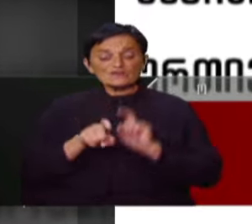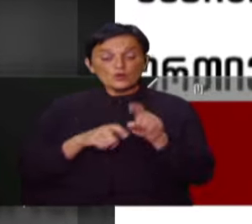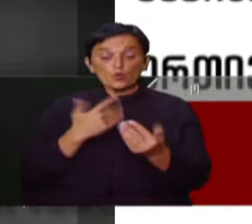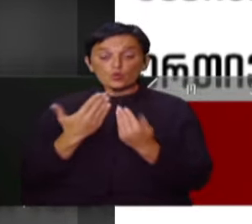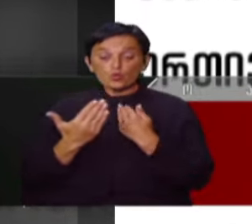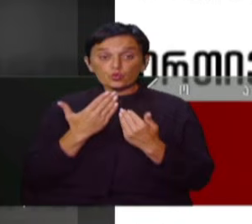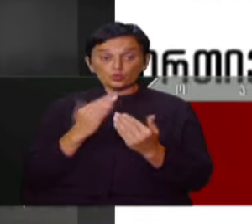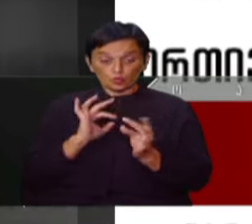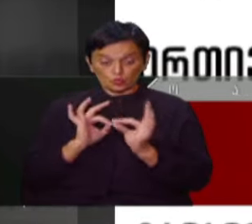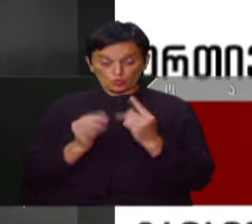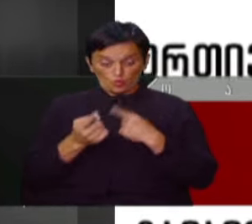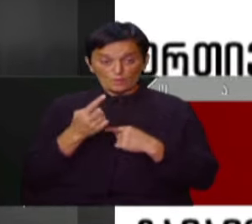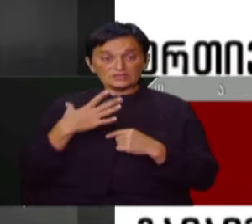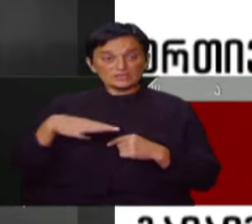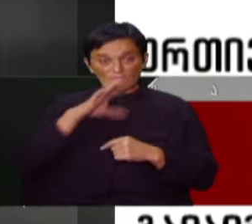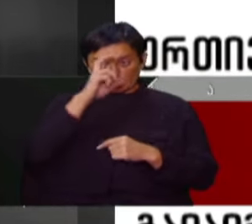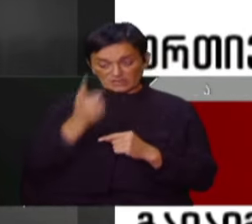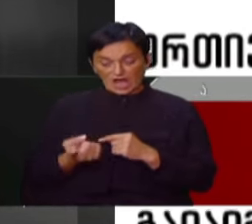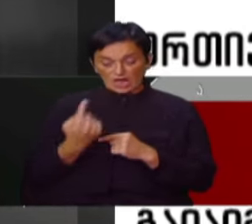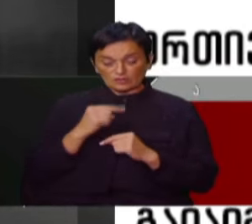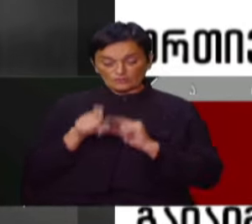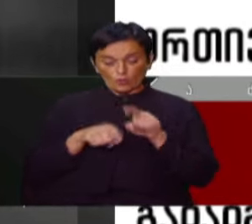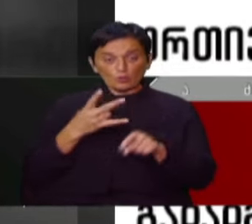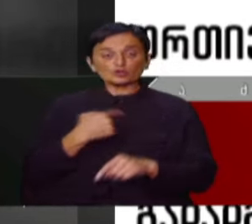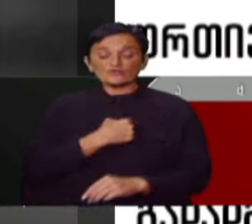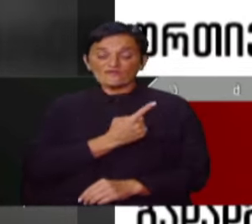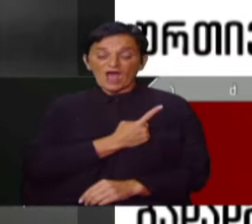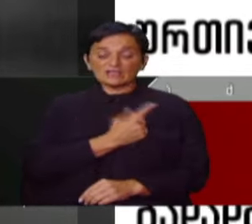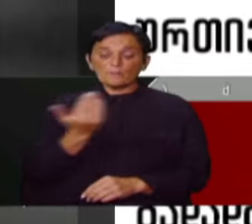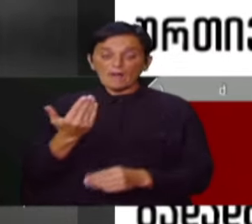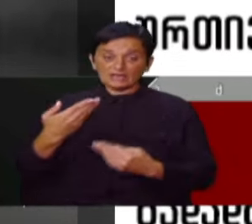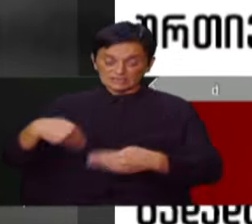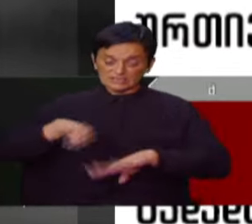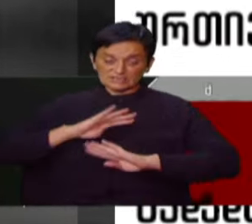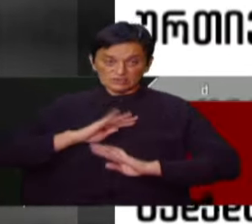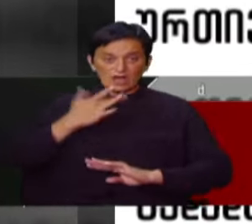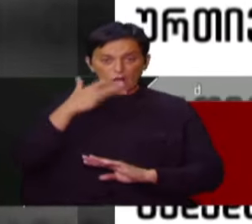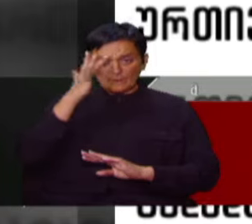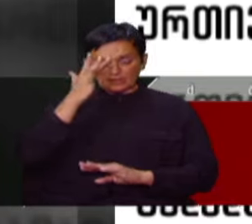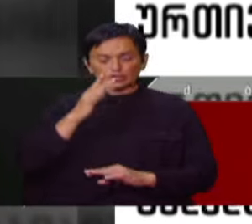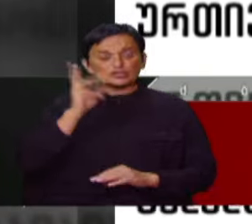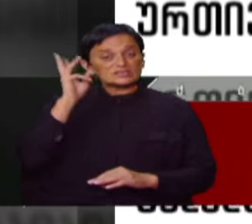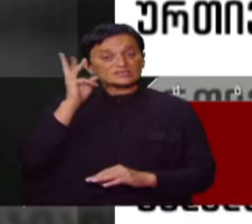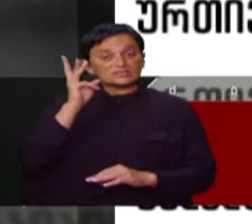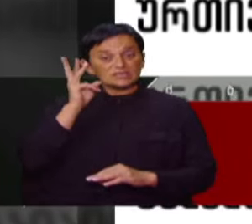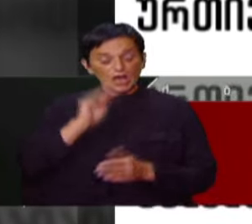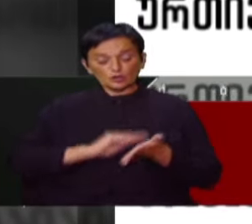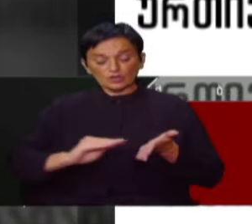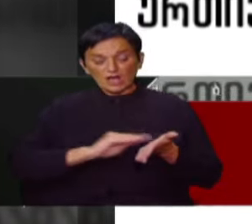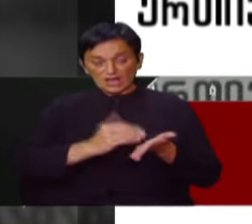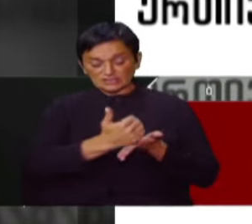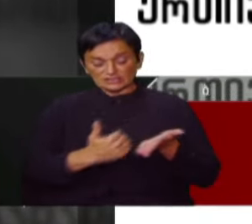urtiertobis normalizebistvis sakartvelos mtavrobam unda gadadgas. Chven velit mat tsinadadebas natkvami Amerikis shertebul shtatebs Misel, ce